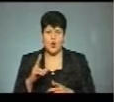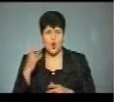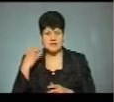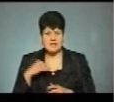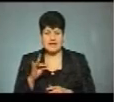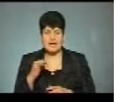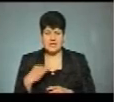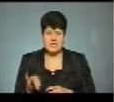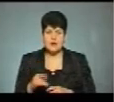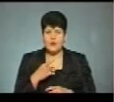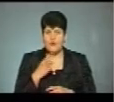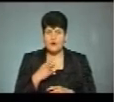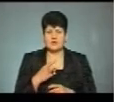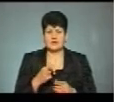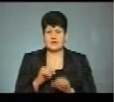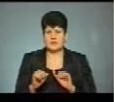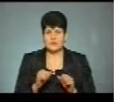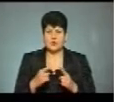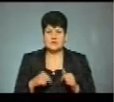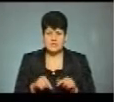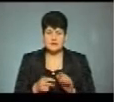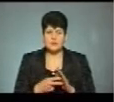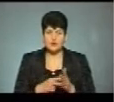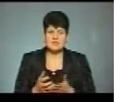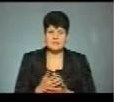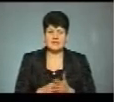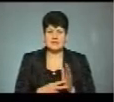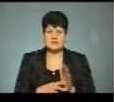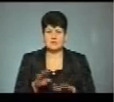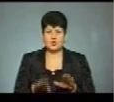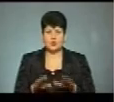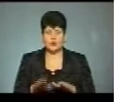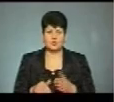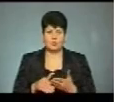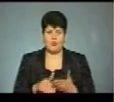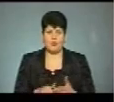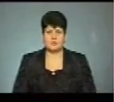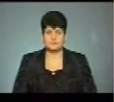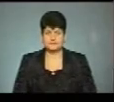керівника організації Володимира Мосейка, планують зібрати понад 7 тонн волонтерської допомоги.